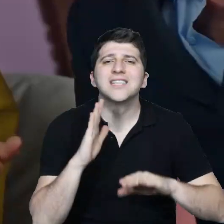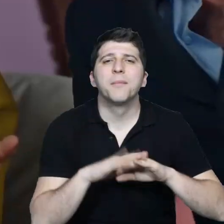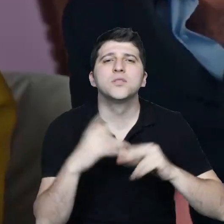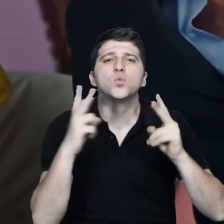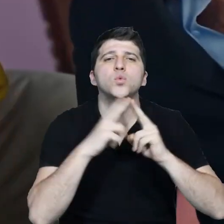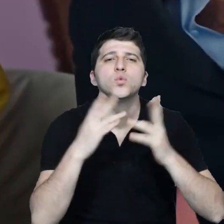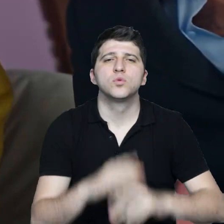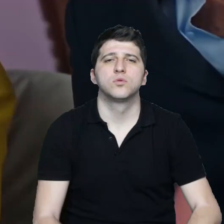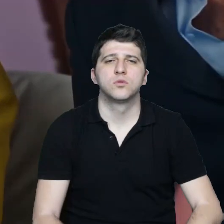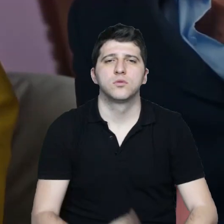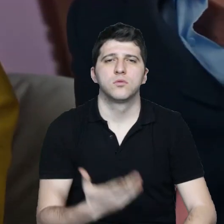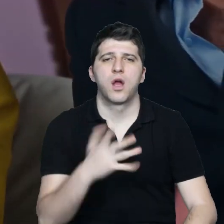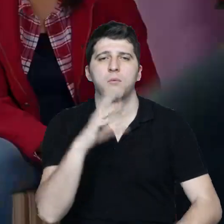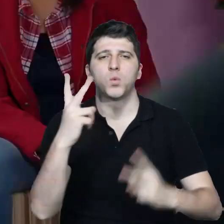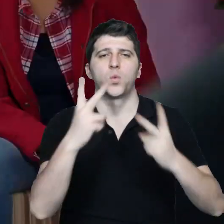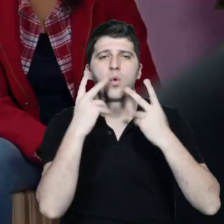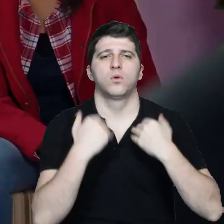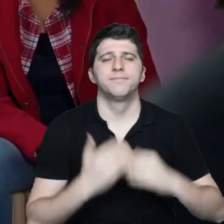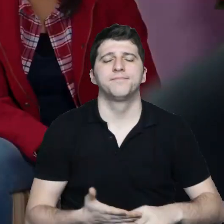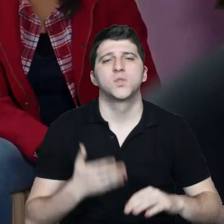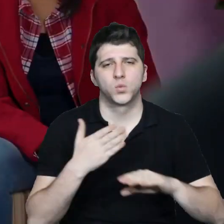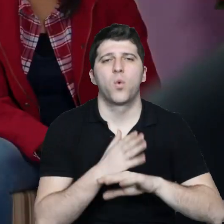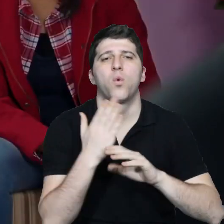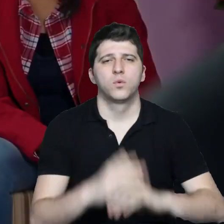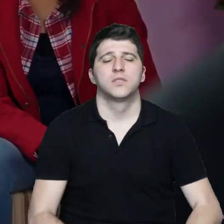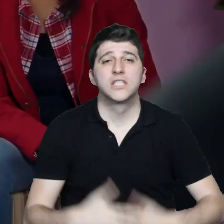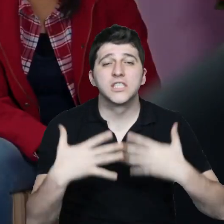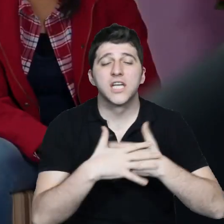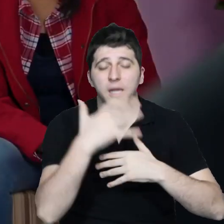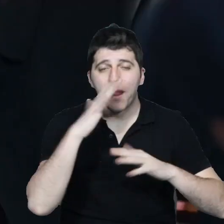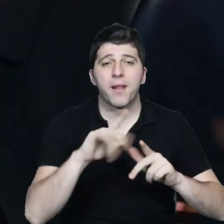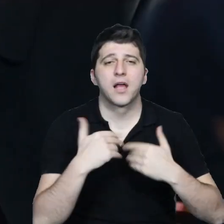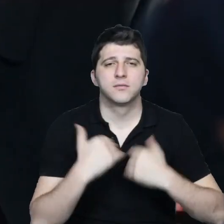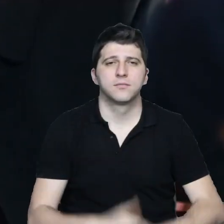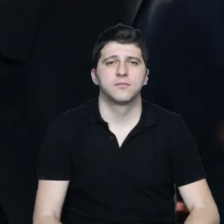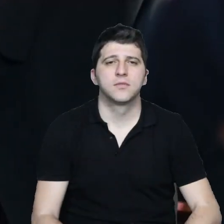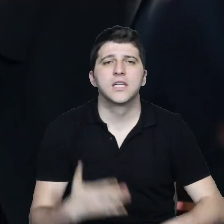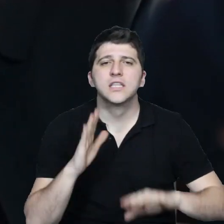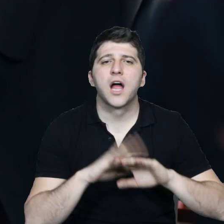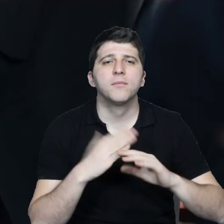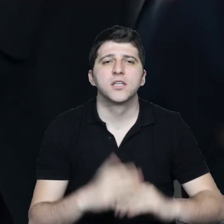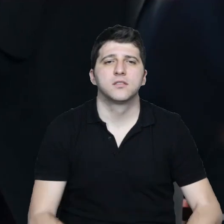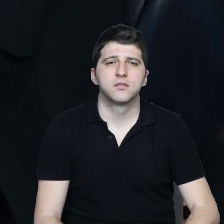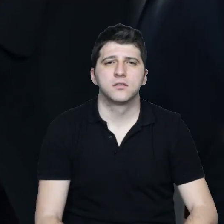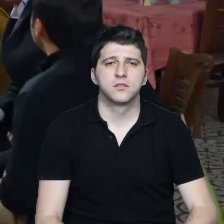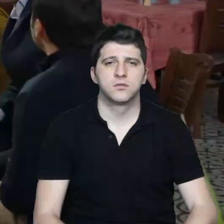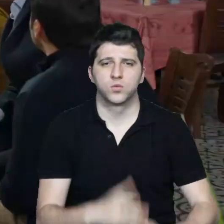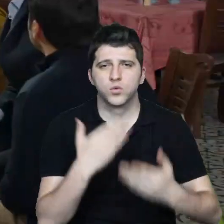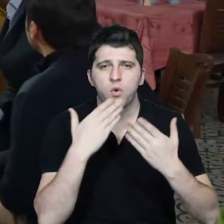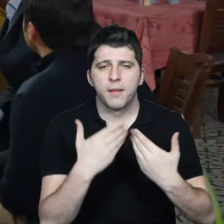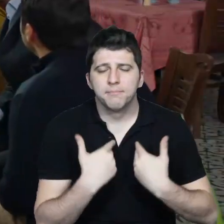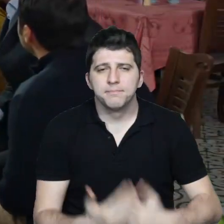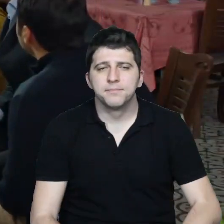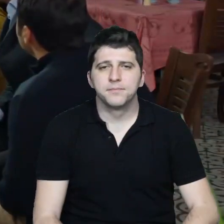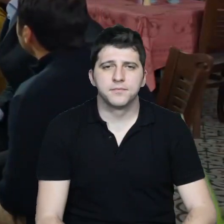gündüz gözüyle? Ortada lamba gibi olacağız. Doğru diyor. Geceyi beklememiz lazım. Ne yapacağız ortaya söyleyeyim?